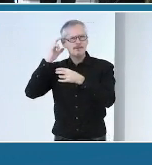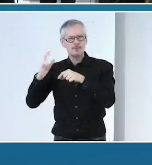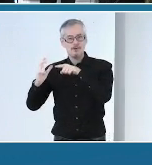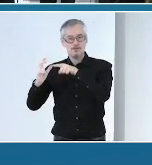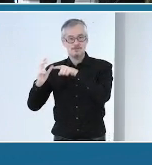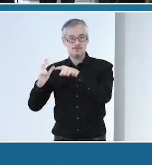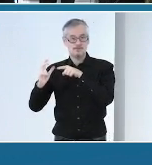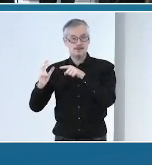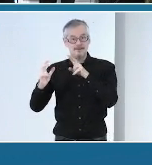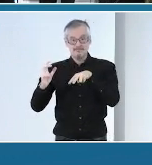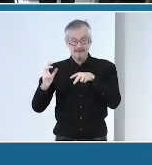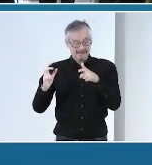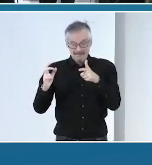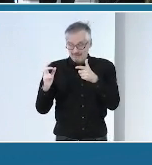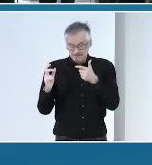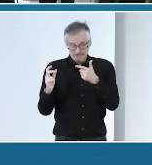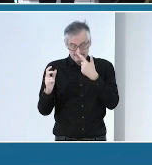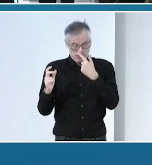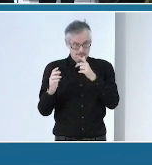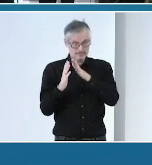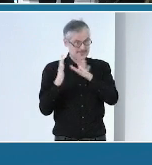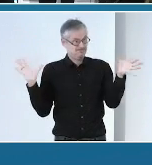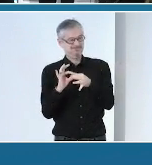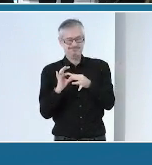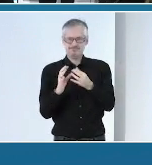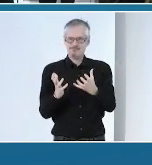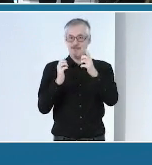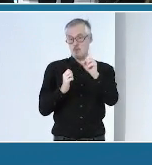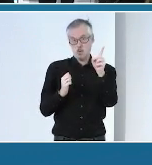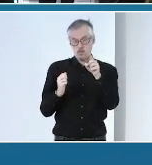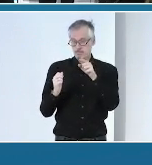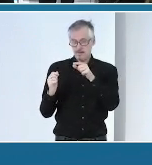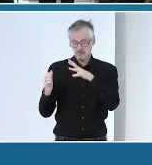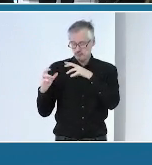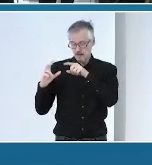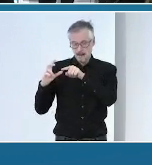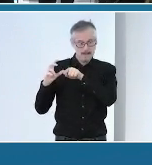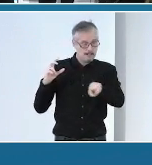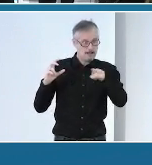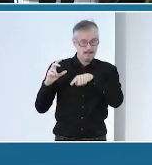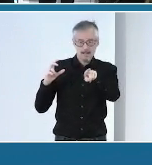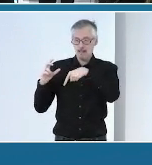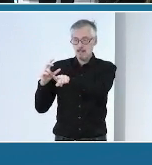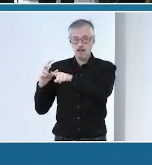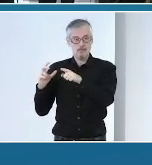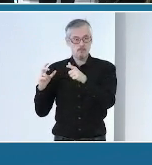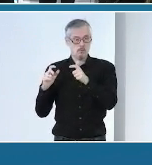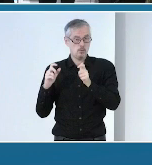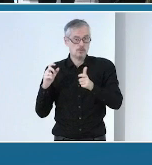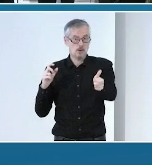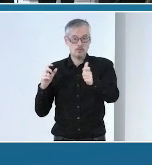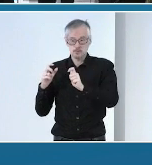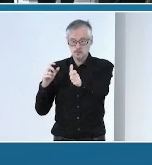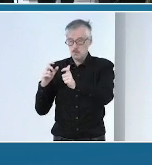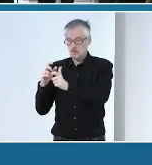touche de façon anatomique et physiologique, il touche un ensemble. Les projections vestibulaires touchent